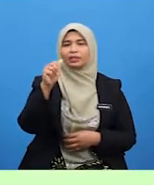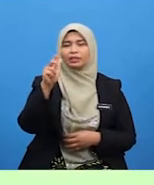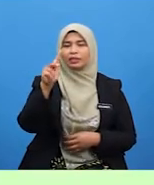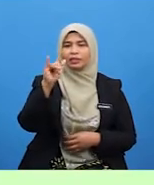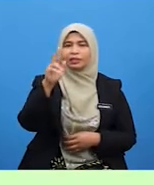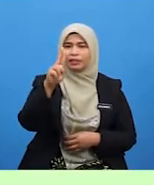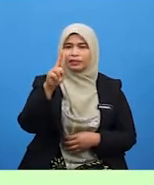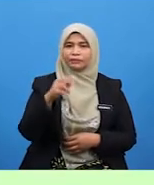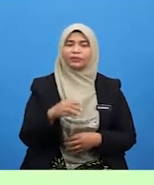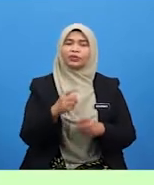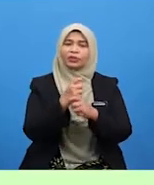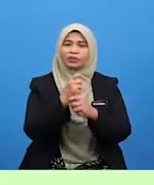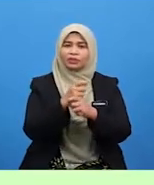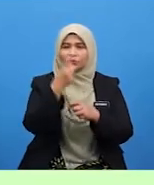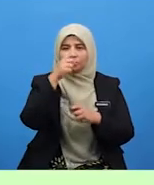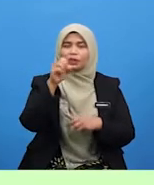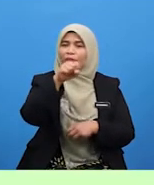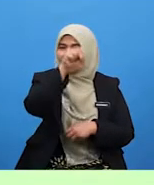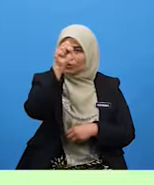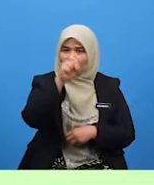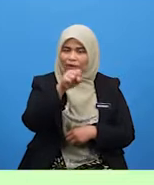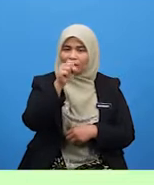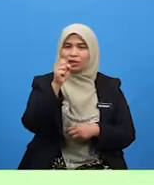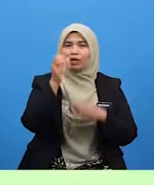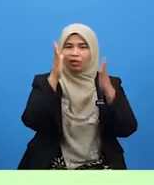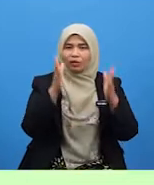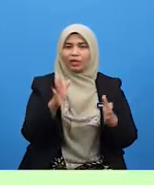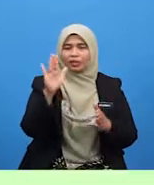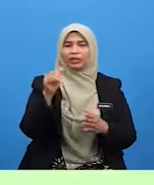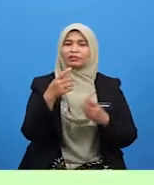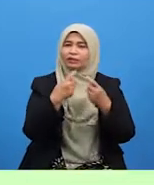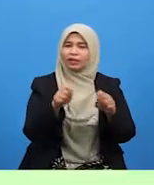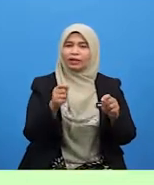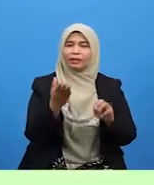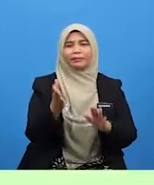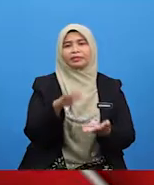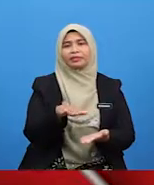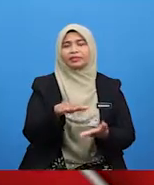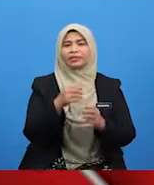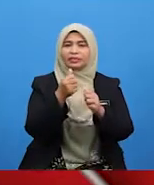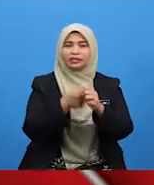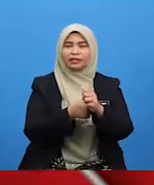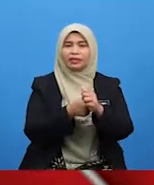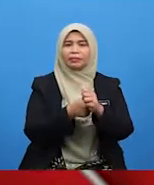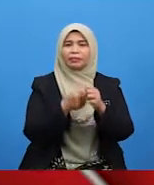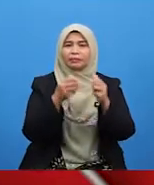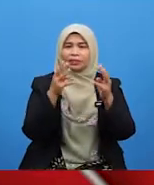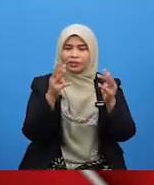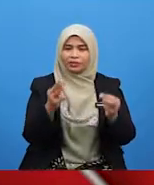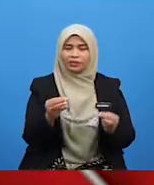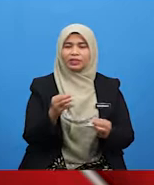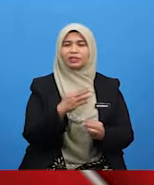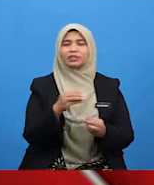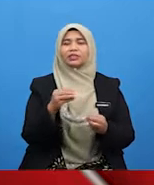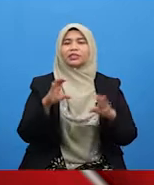Di mana malaikat Munkar dan Nakir ditugaskan untuk menyoal orang-orang yang telah mati. Setiap manusia